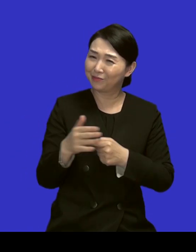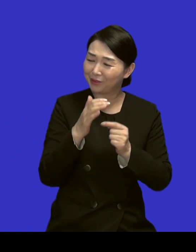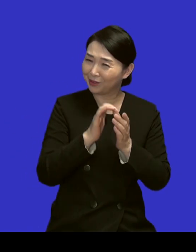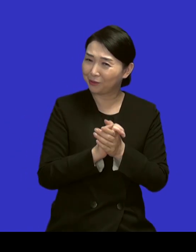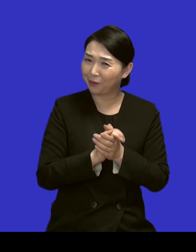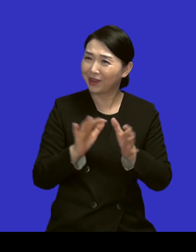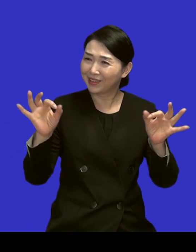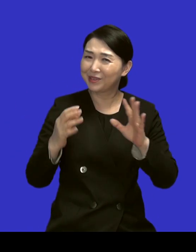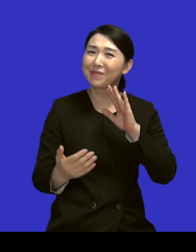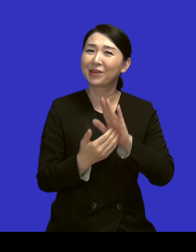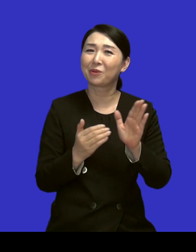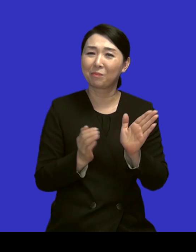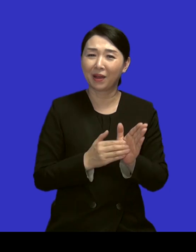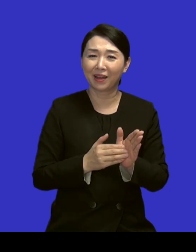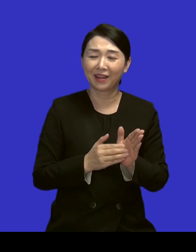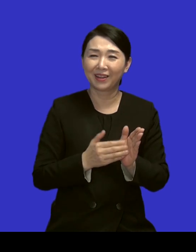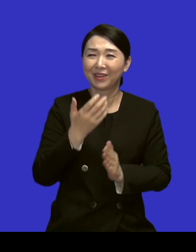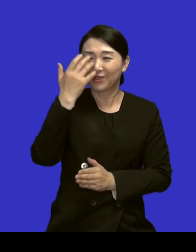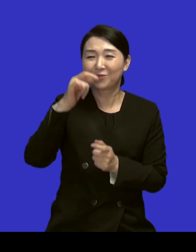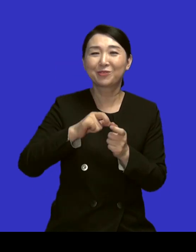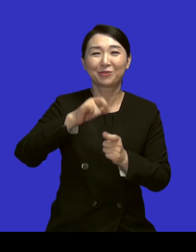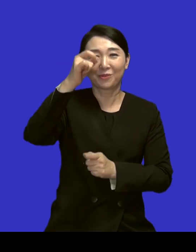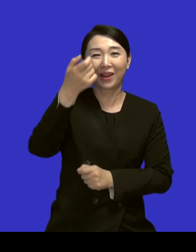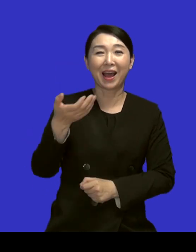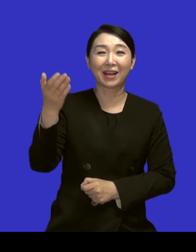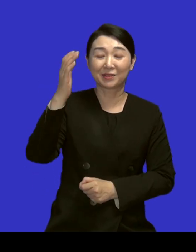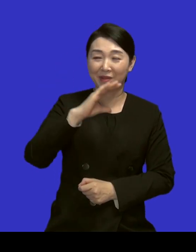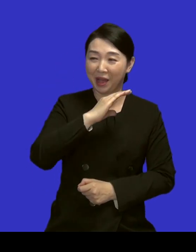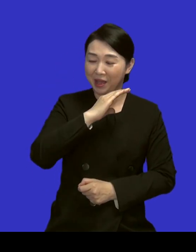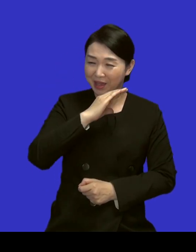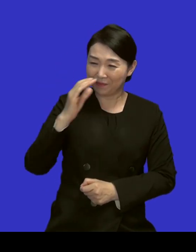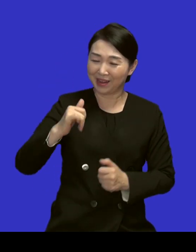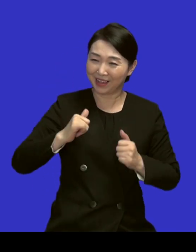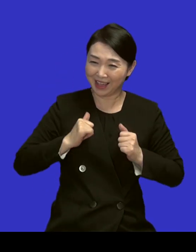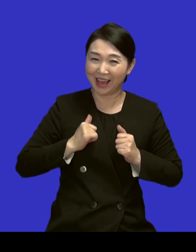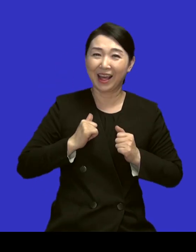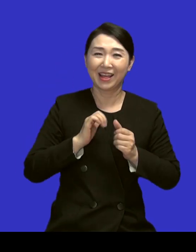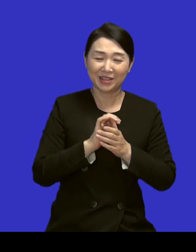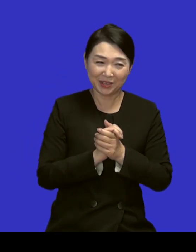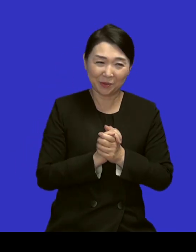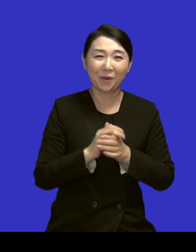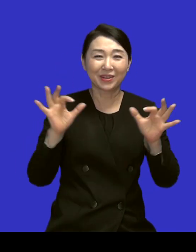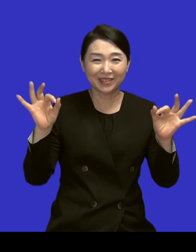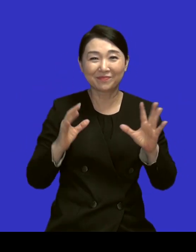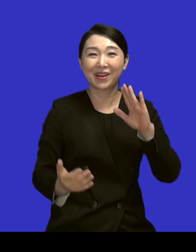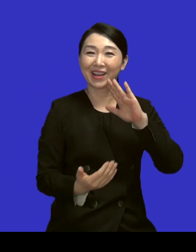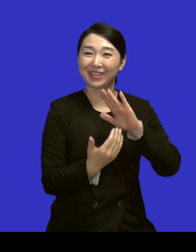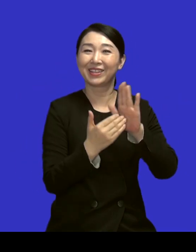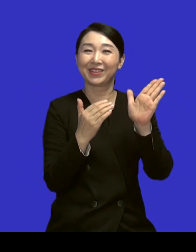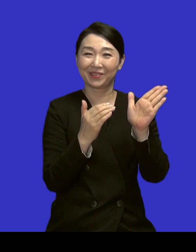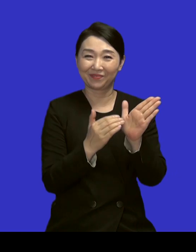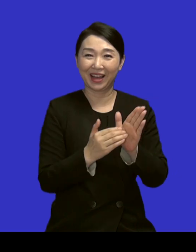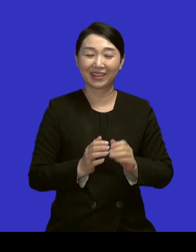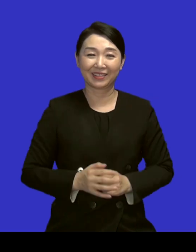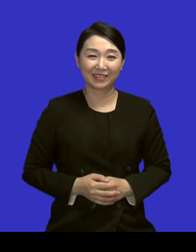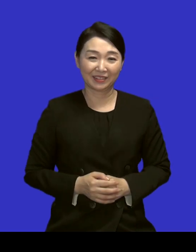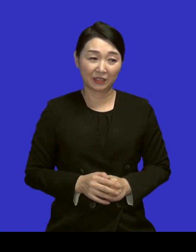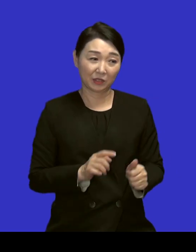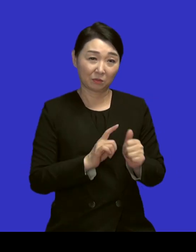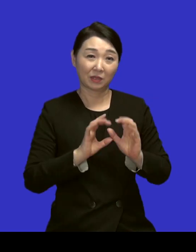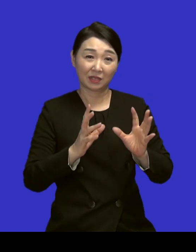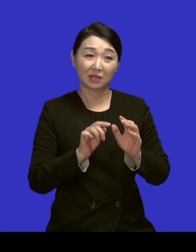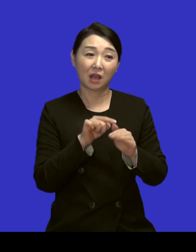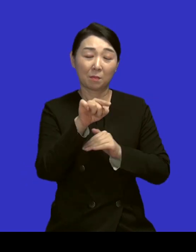금방 이루어지셨네요. 2, 3년은 오랜 꿈이었는데 네. 제대로 기도한 게 이제 네네. 올해였더라고요. 우리 전사님은 지금 이제 세상 밖으로 나간 한